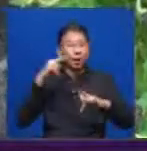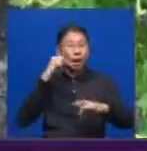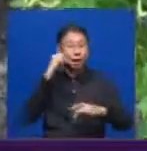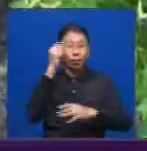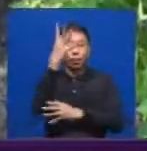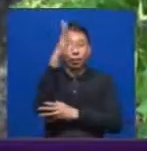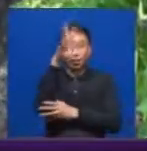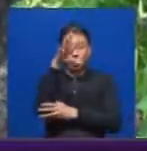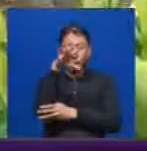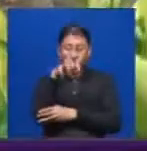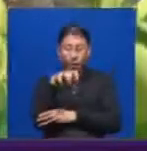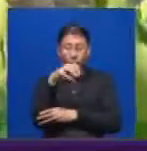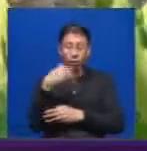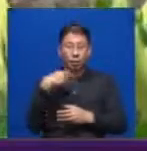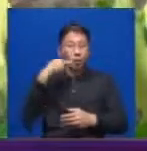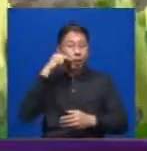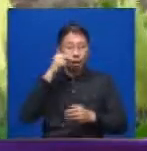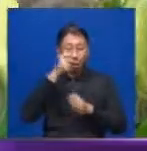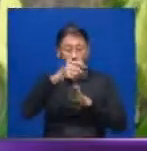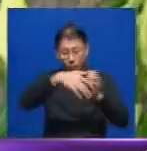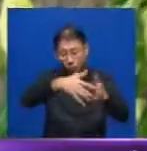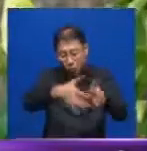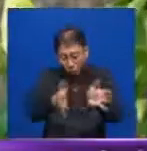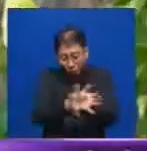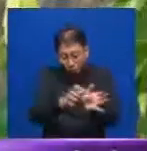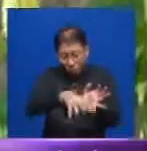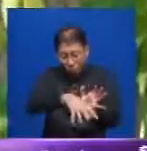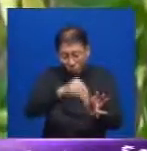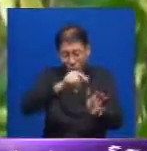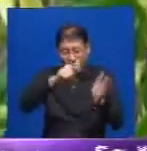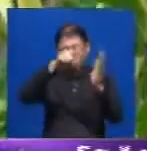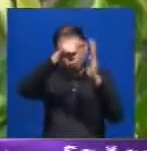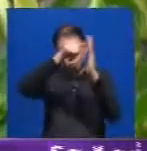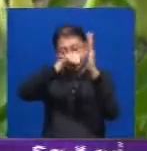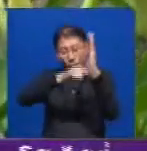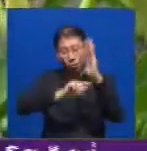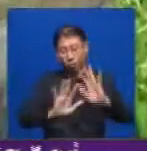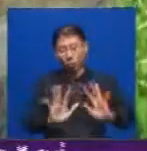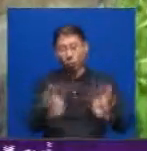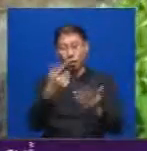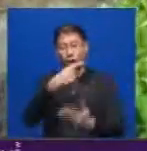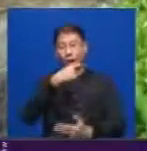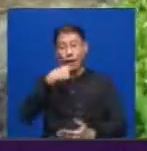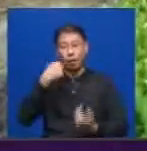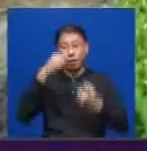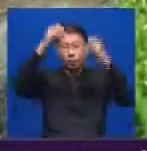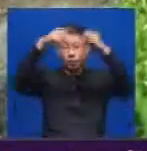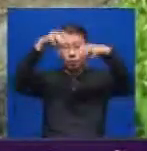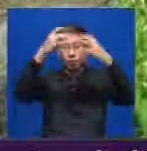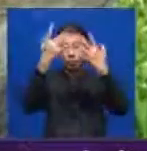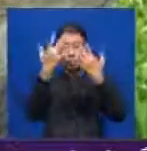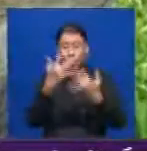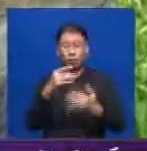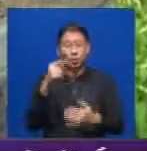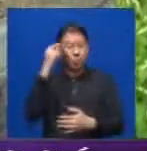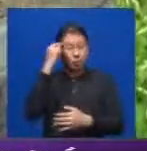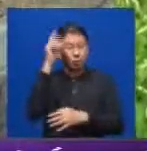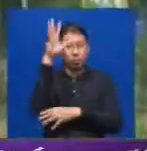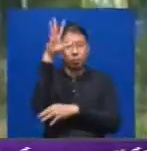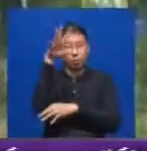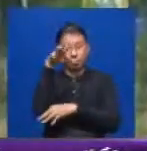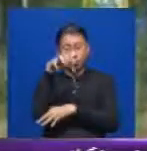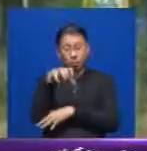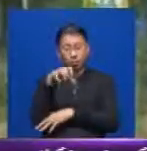ตายเนื่องจากปริมาณน้ำในสระที่ขุดไว้เริ่มแห้งคอร์ดหากยังไม่มีฝนตกลงมาคาดว่าต้นพริกก็จะแห้งตายทั้ง